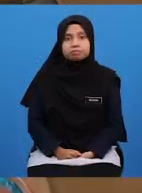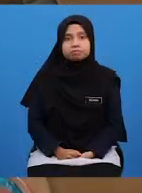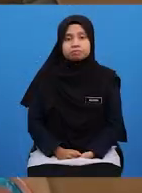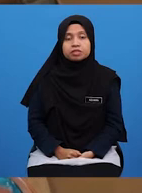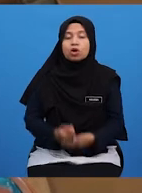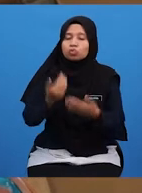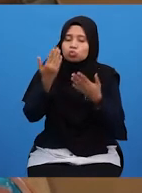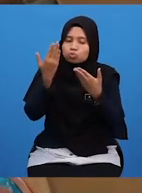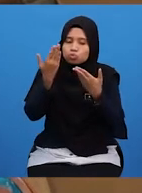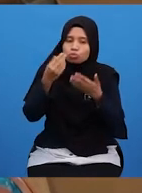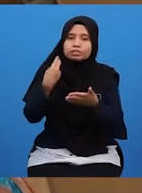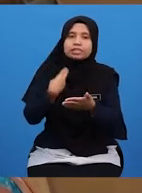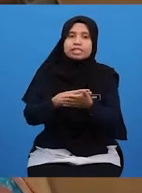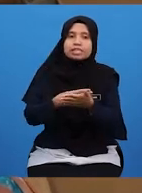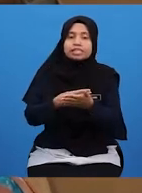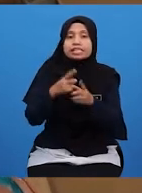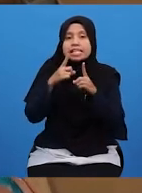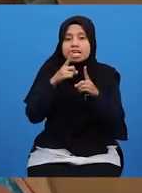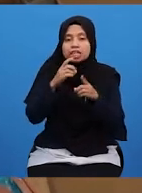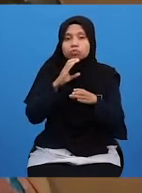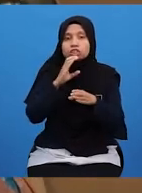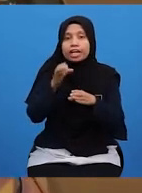Tunggu sehingga lilin cair.